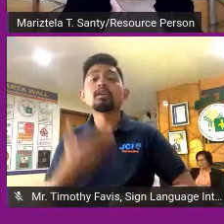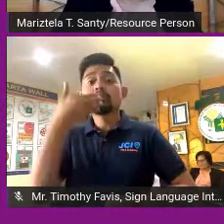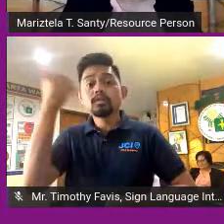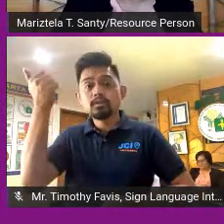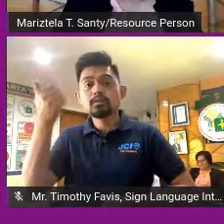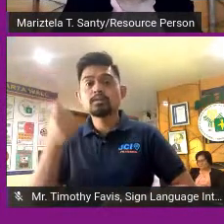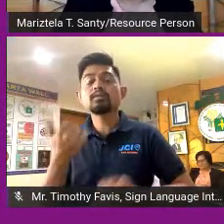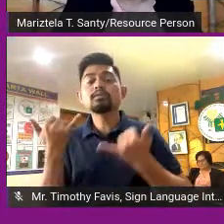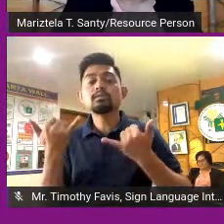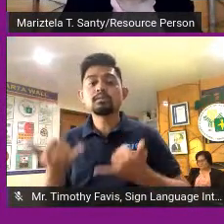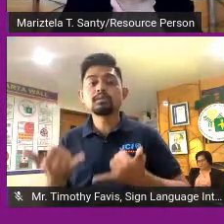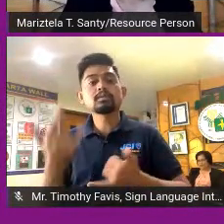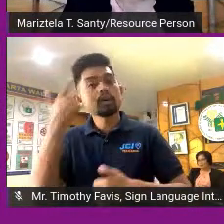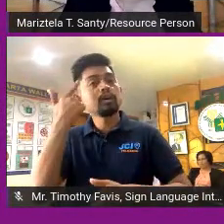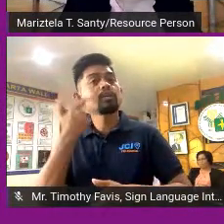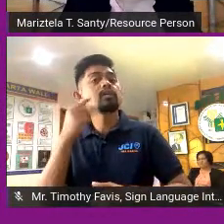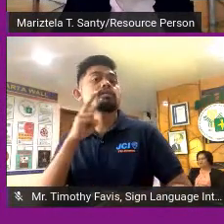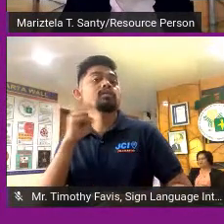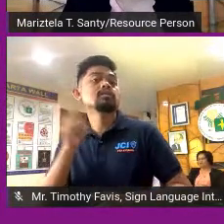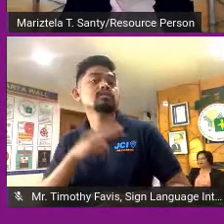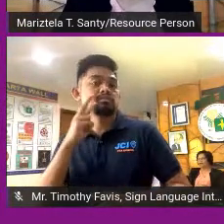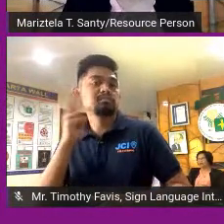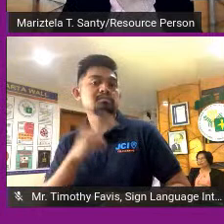gender biases. Ano po,